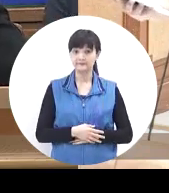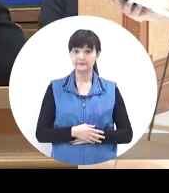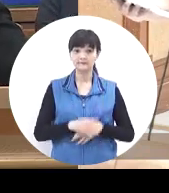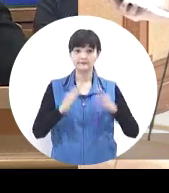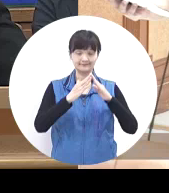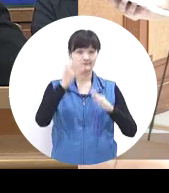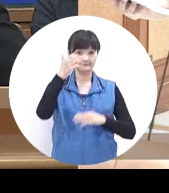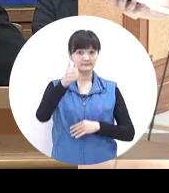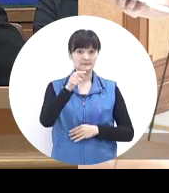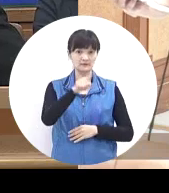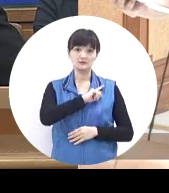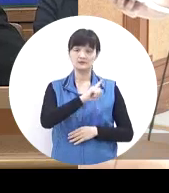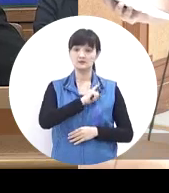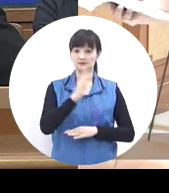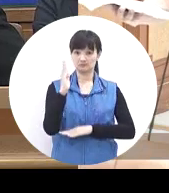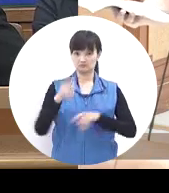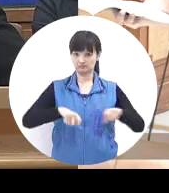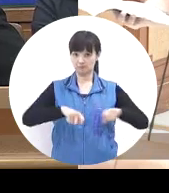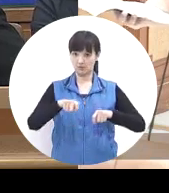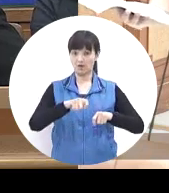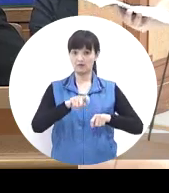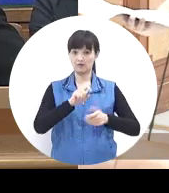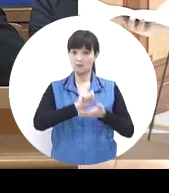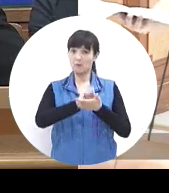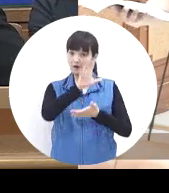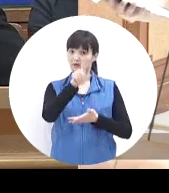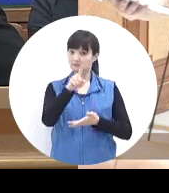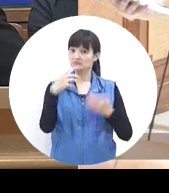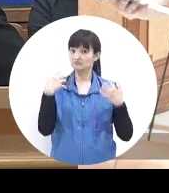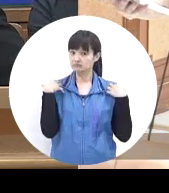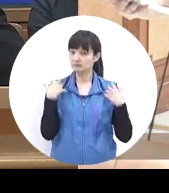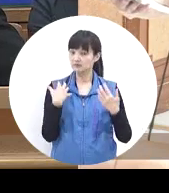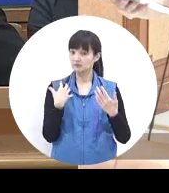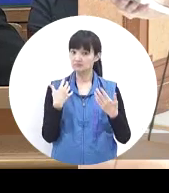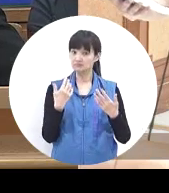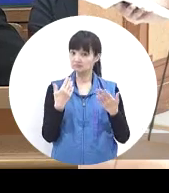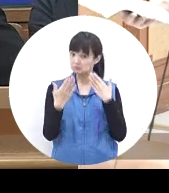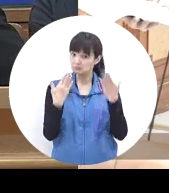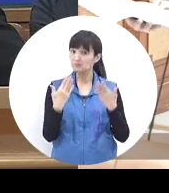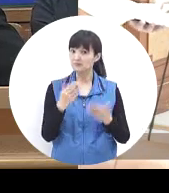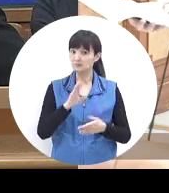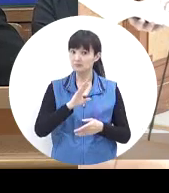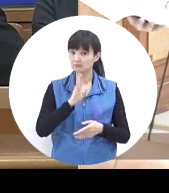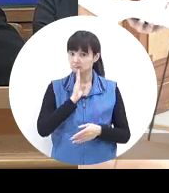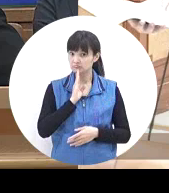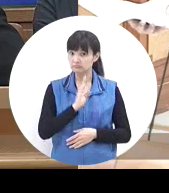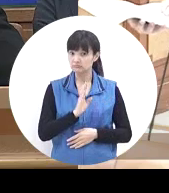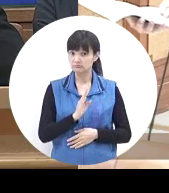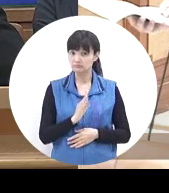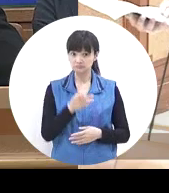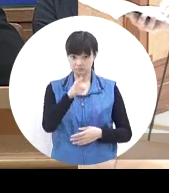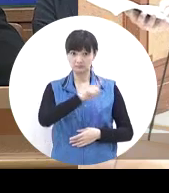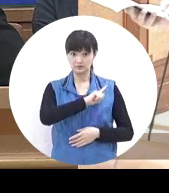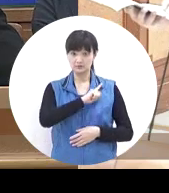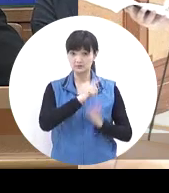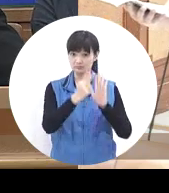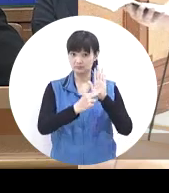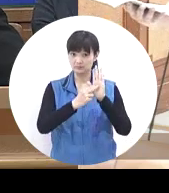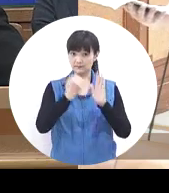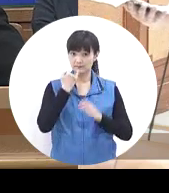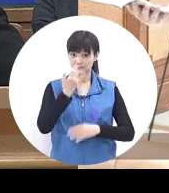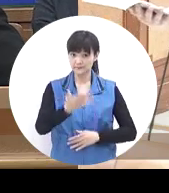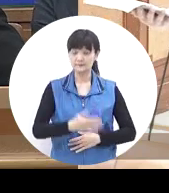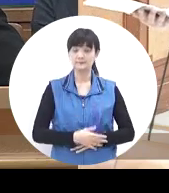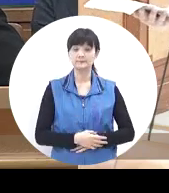这是您的市政报告，我想您的市政报告你应该胸有成竹，是不是能够请市长说明一下？ 好，最